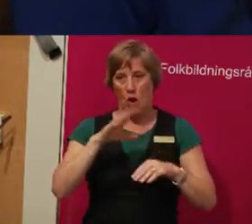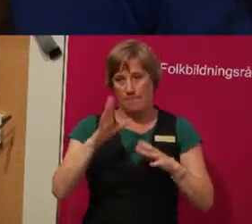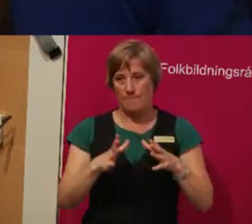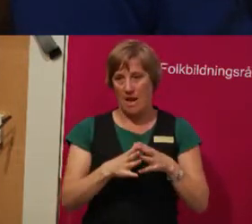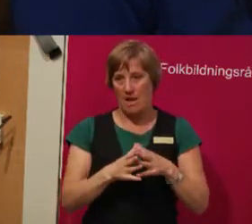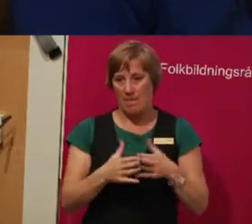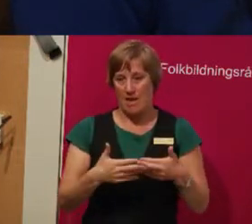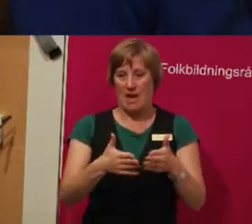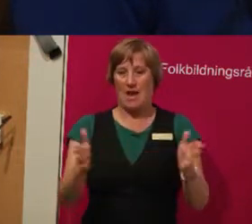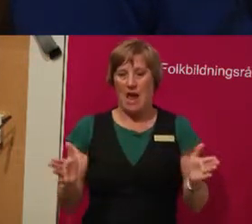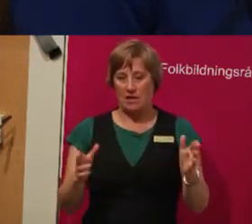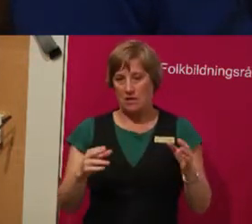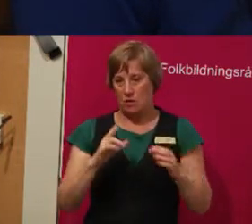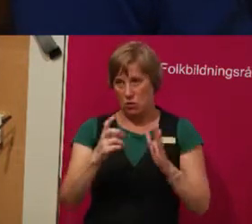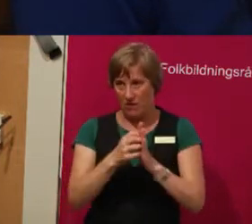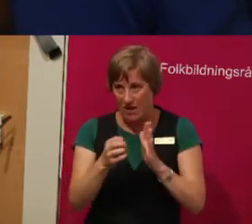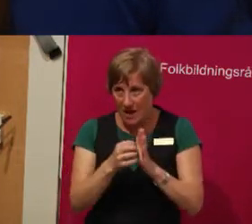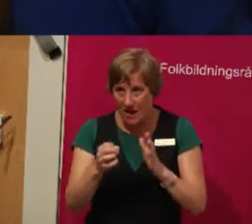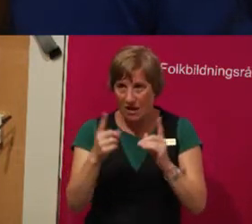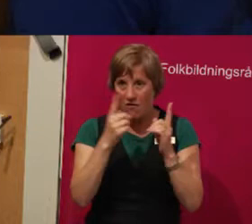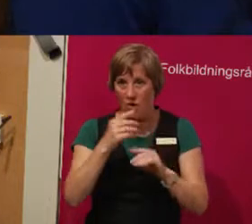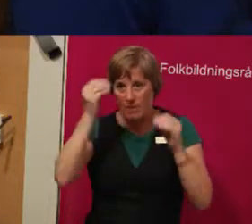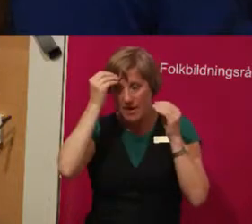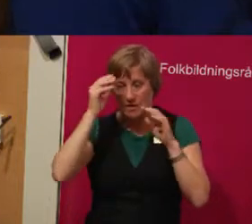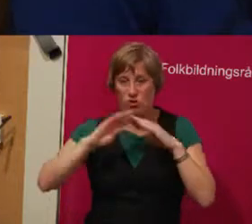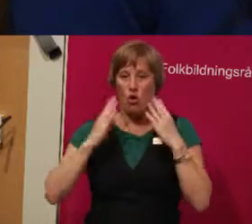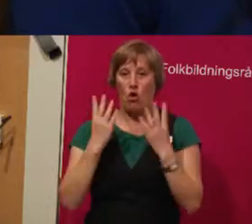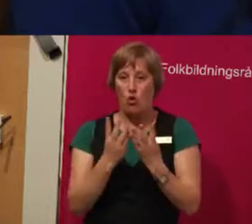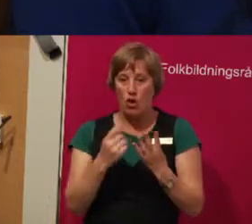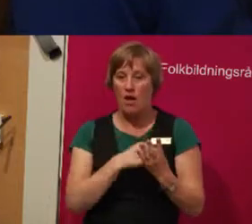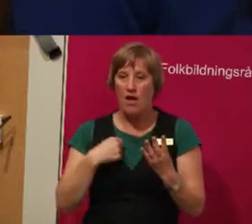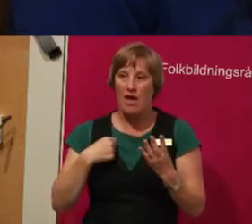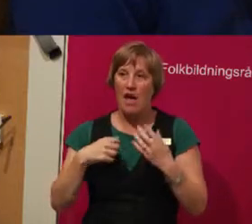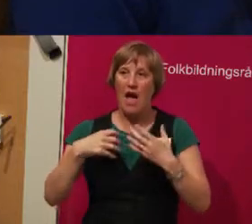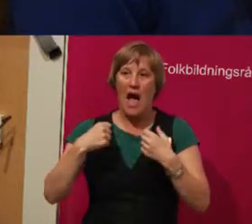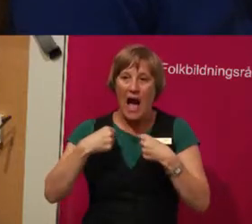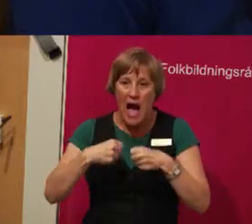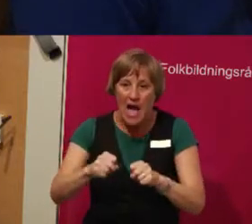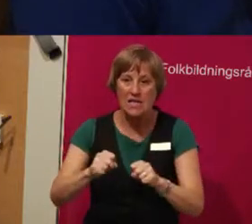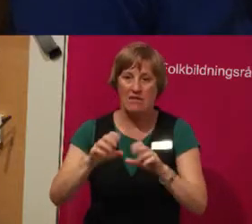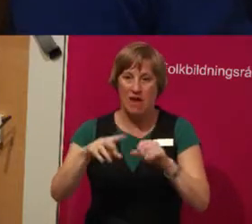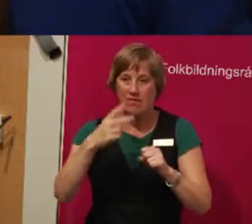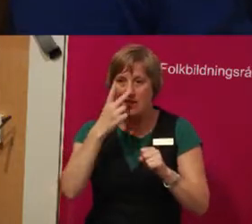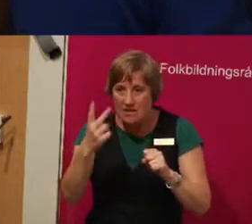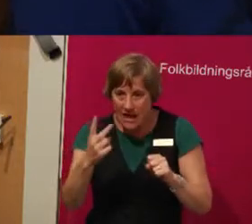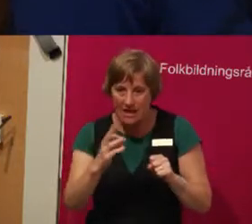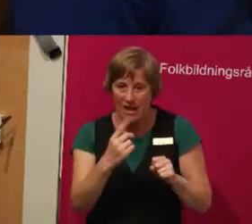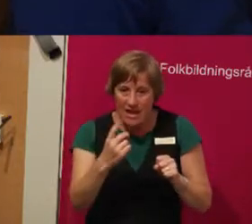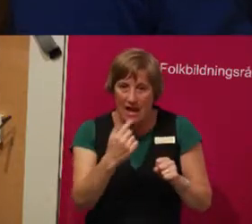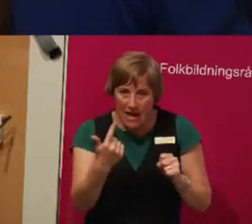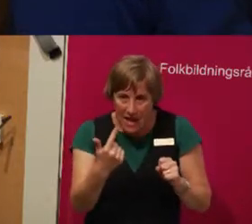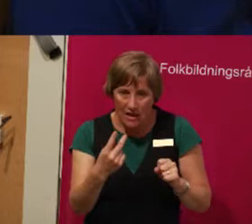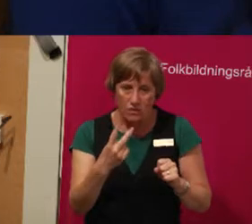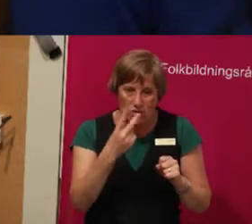svensk folkbildning. Och Folkbildningsrådet har aktivt försökt att titta på olika delar och inte strimla dem utan försöka att